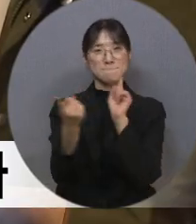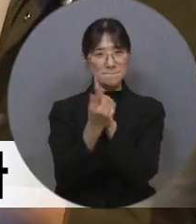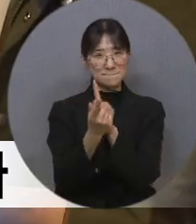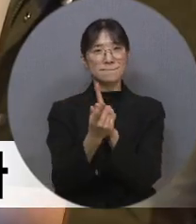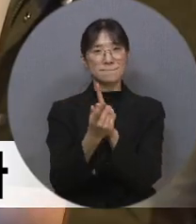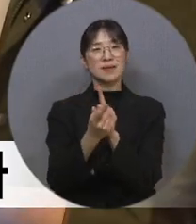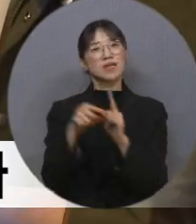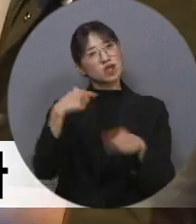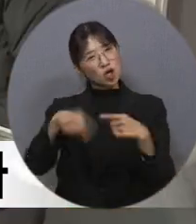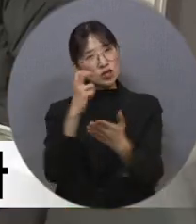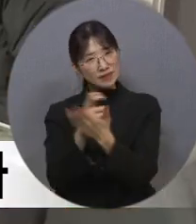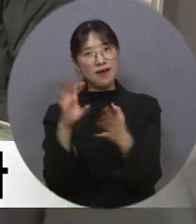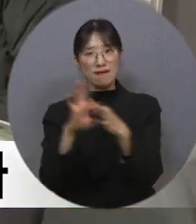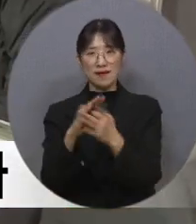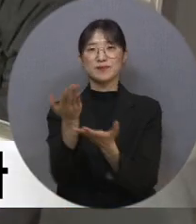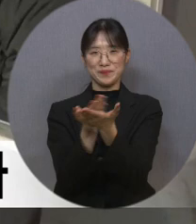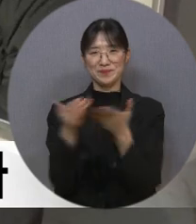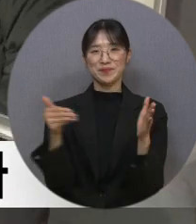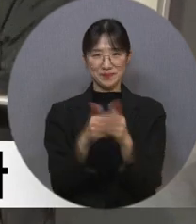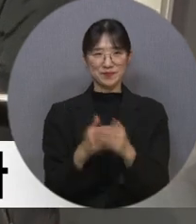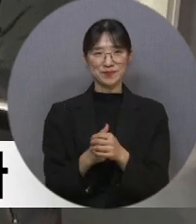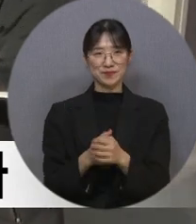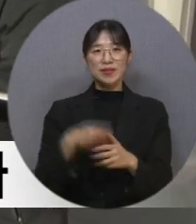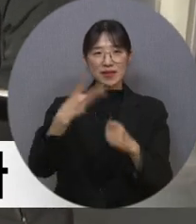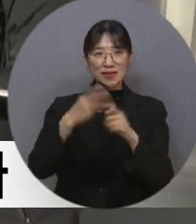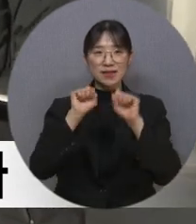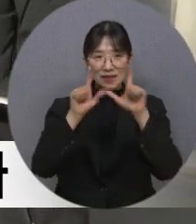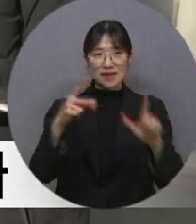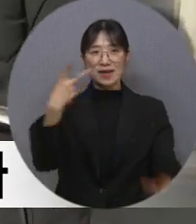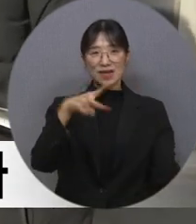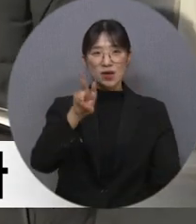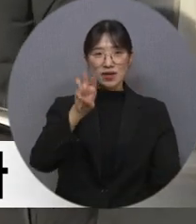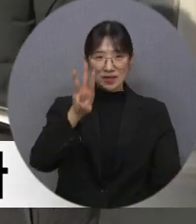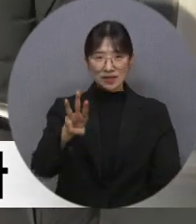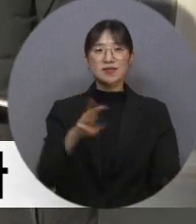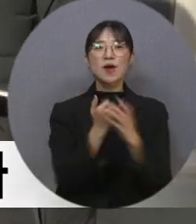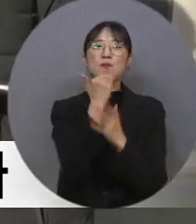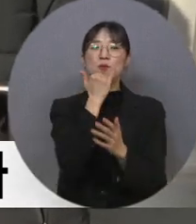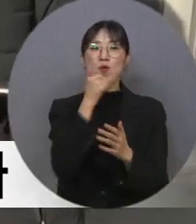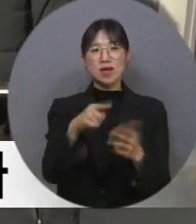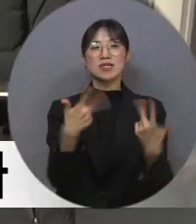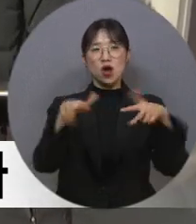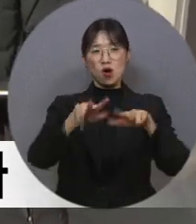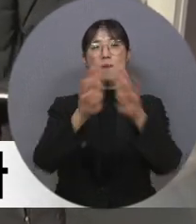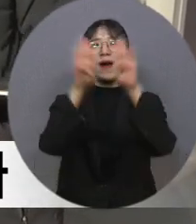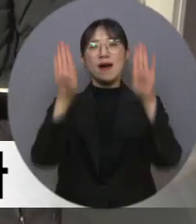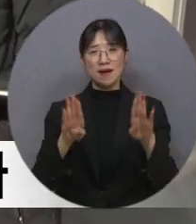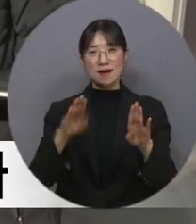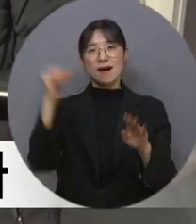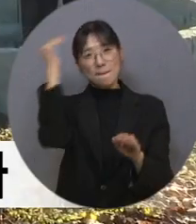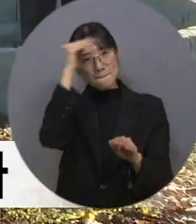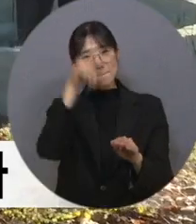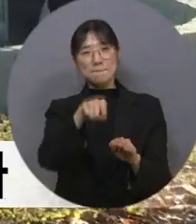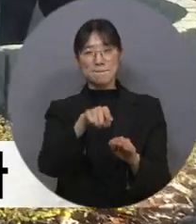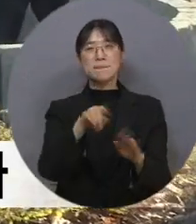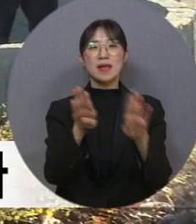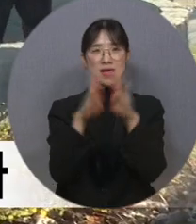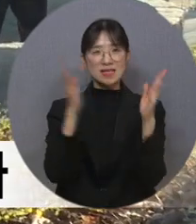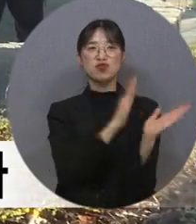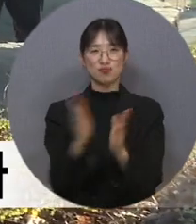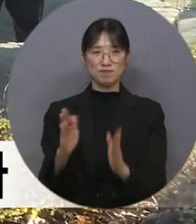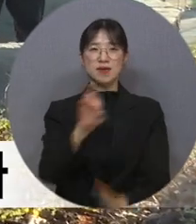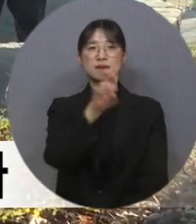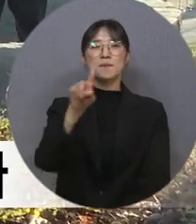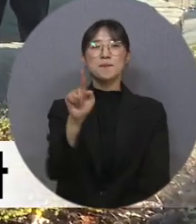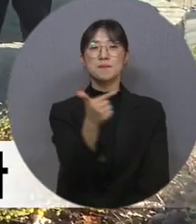공유했습니다. 셋째 날은 2023 독일 연방정원 박람회 개최를 준비 중인 만하임을 찾아